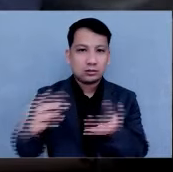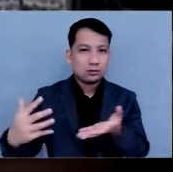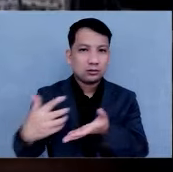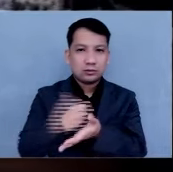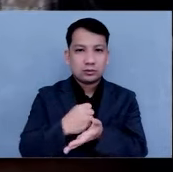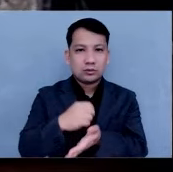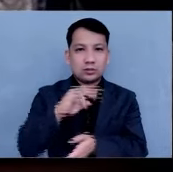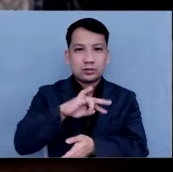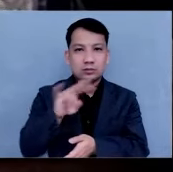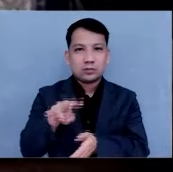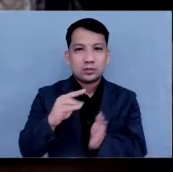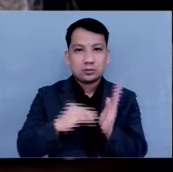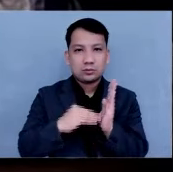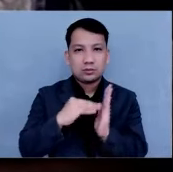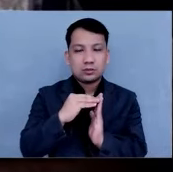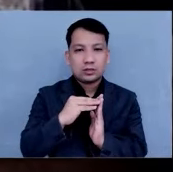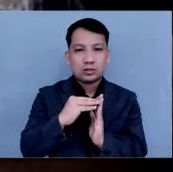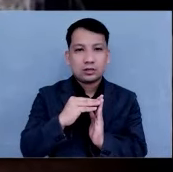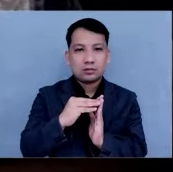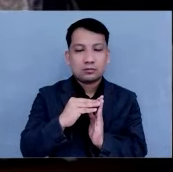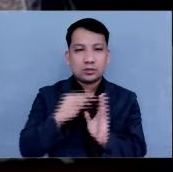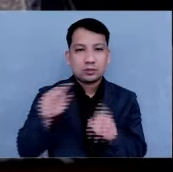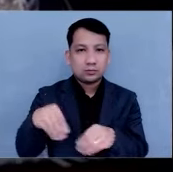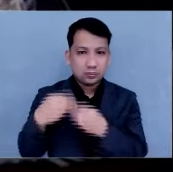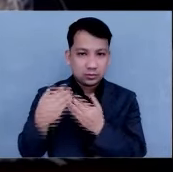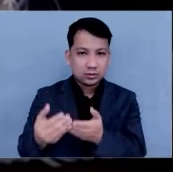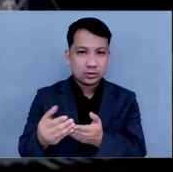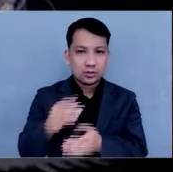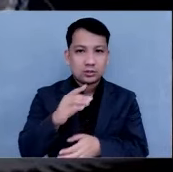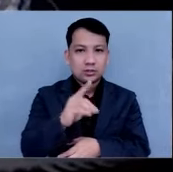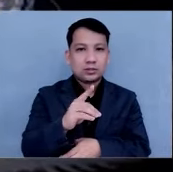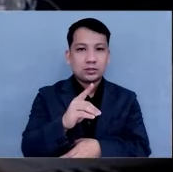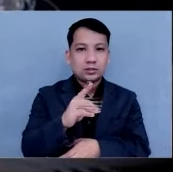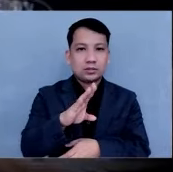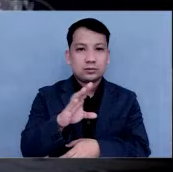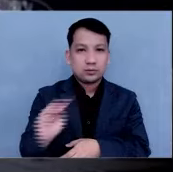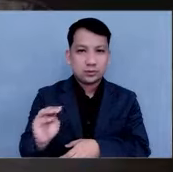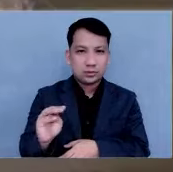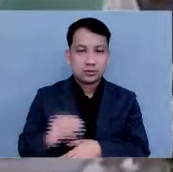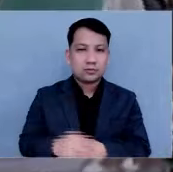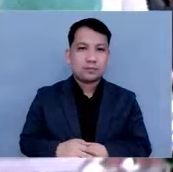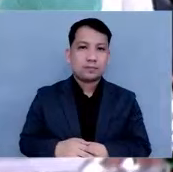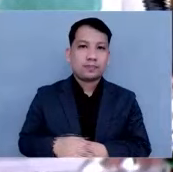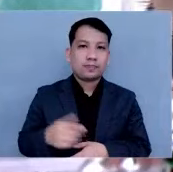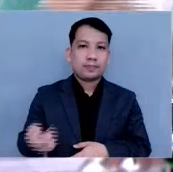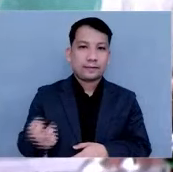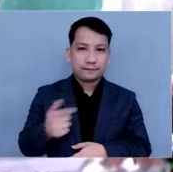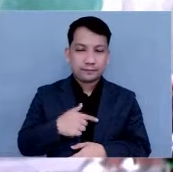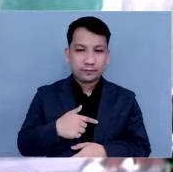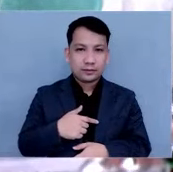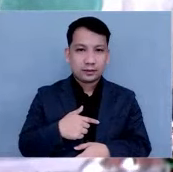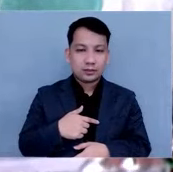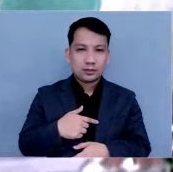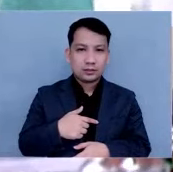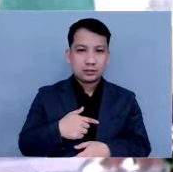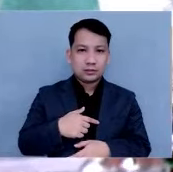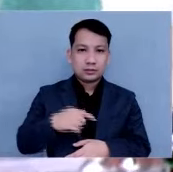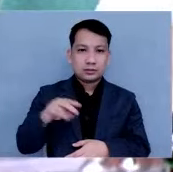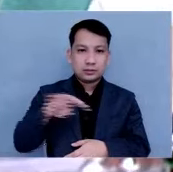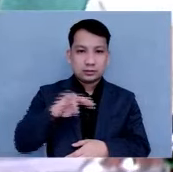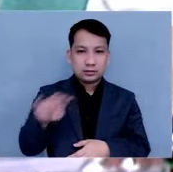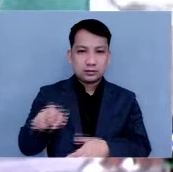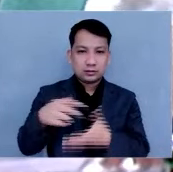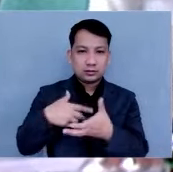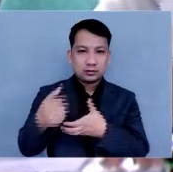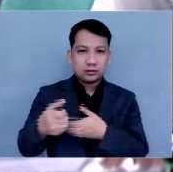77 million lang daw ang ibinigay ng dbm ang sabi po sa amin ire-release yung 77 then kung